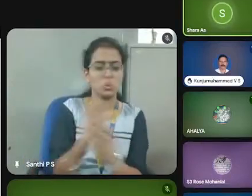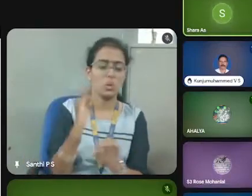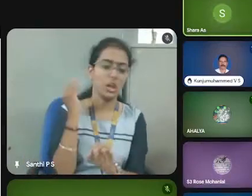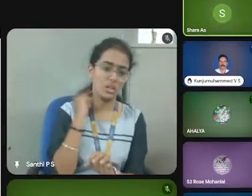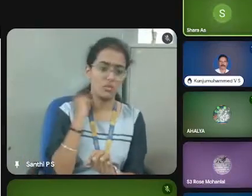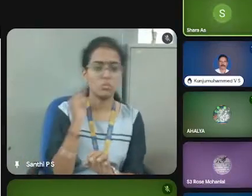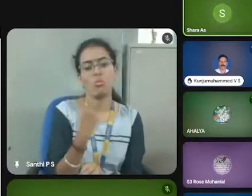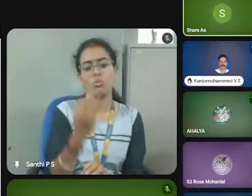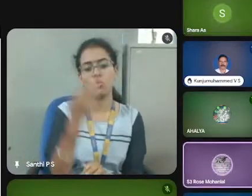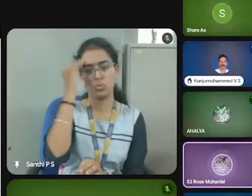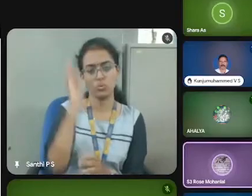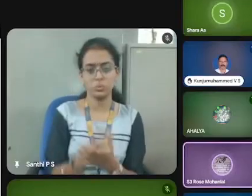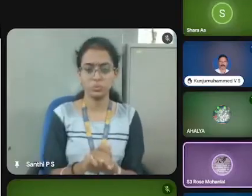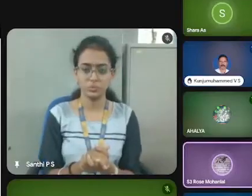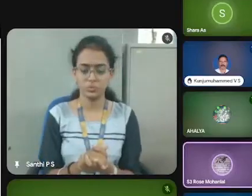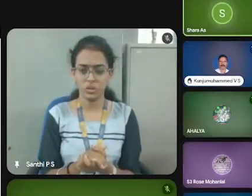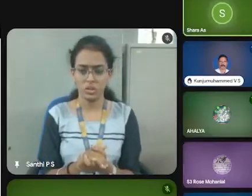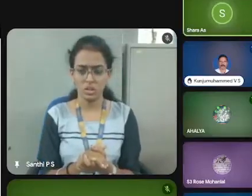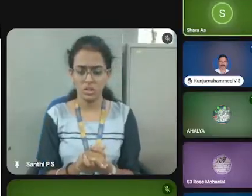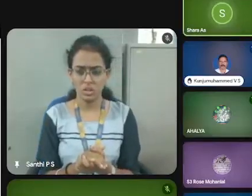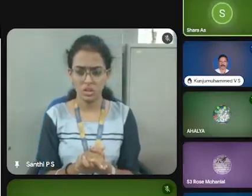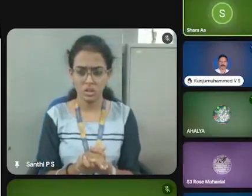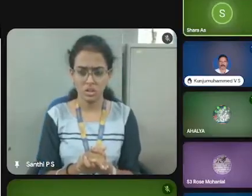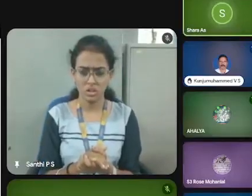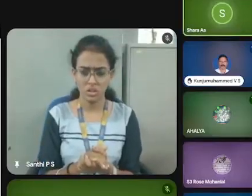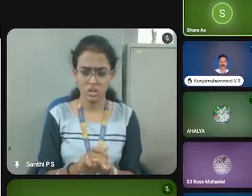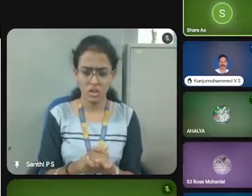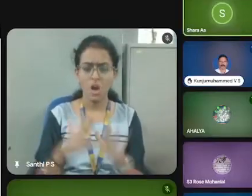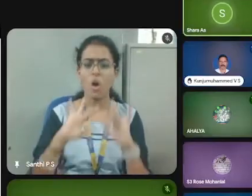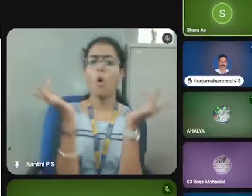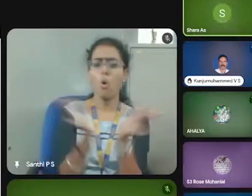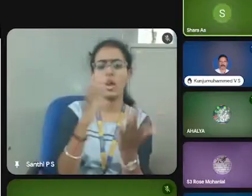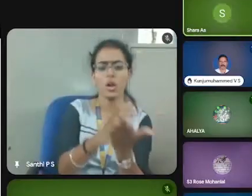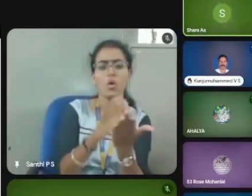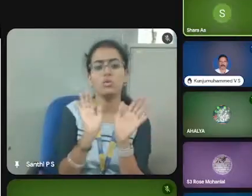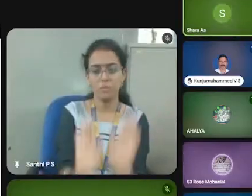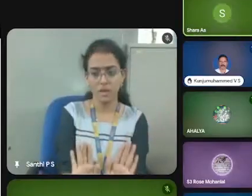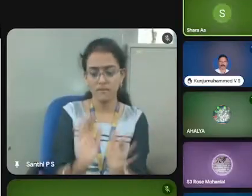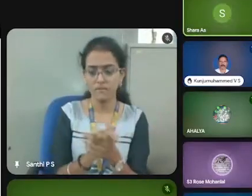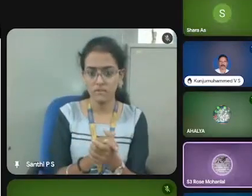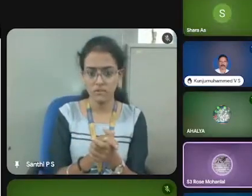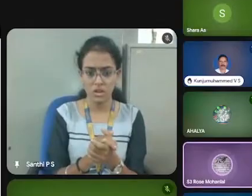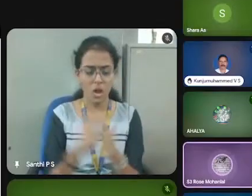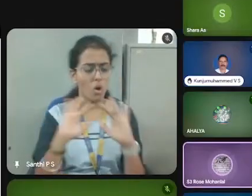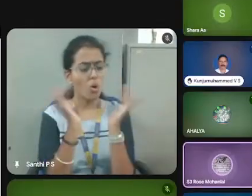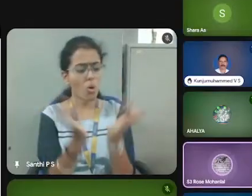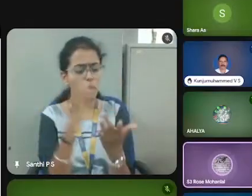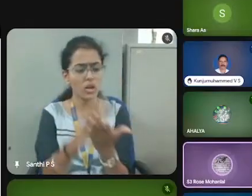അറിയാവൂ. അവിടെ ഓൺലൈൻ കോഴ്സ് ഉണ്ട്, ഇവിടെ ഓൺലൈൻ കോഴ്സും ഉണ്ട്. ഓൺലൈൻ ആകുമ്പോ